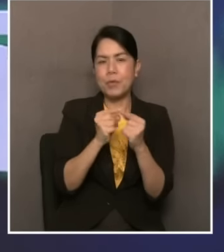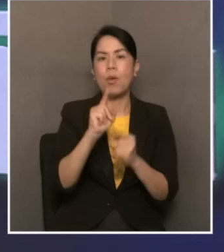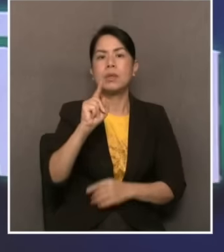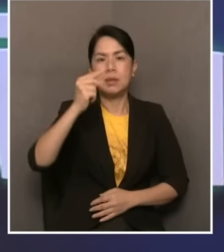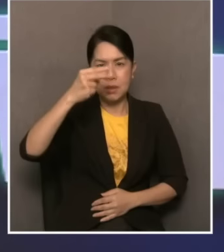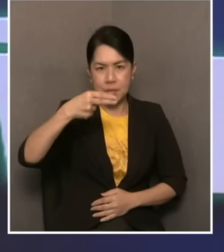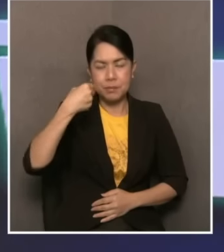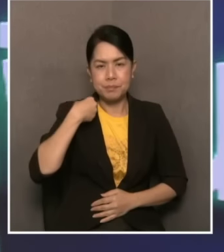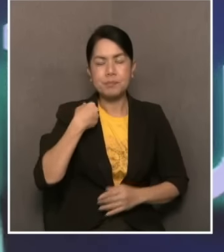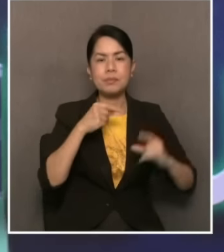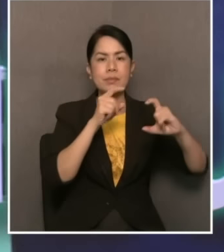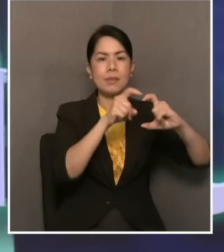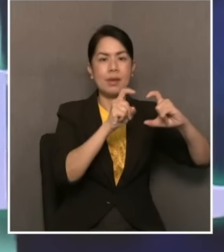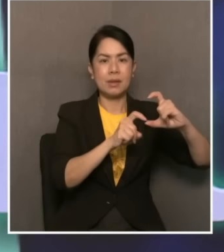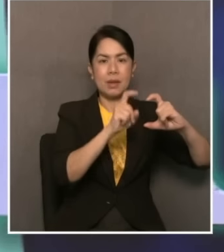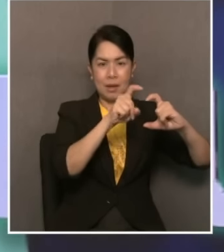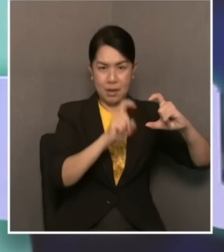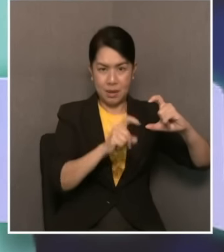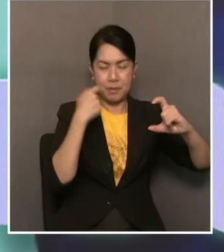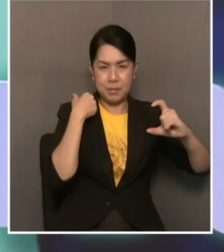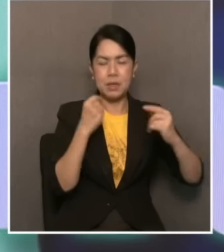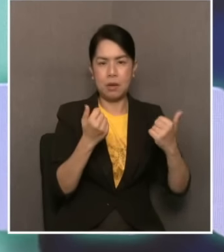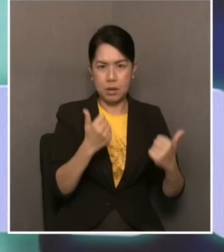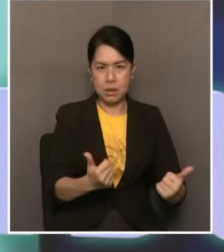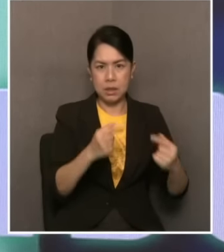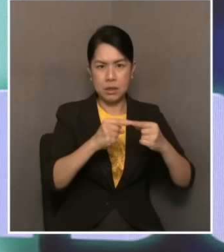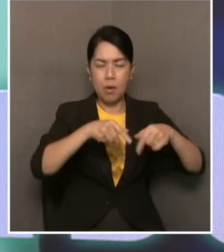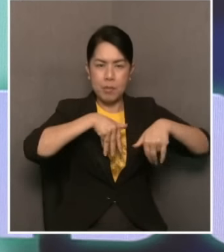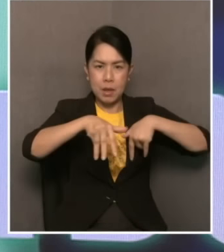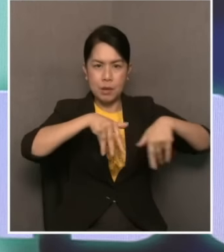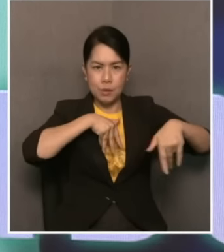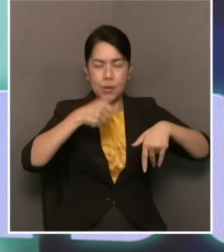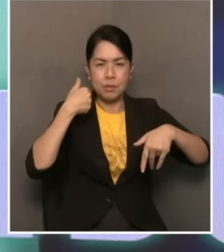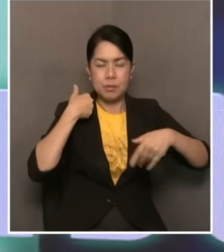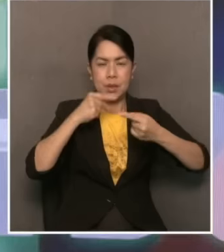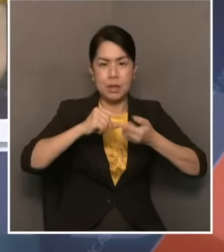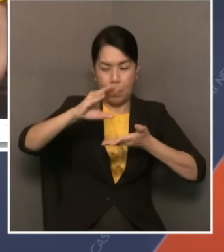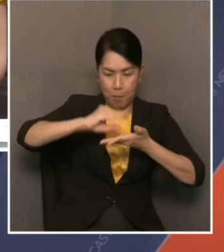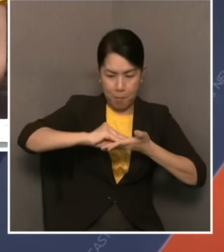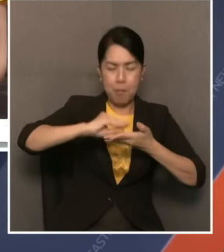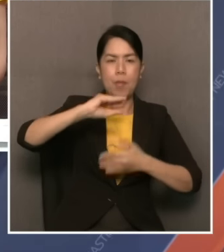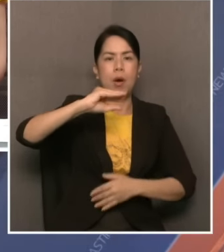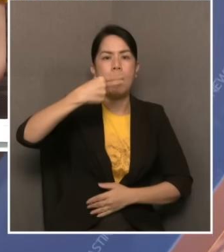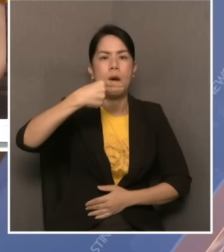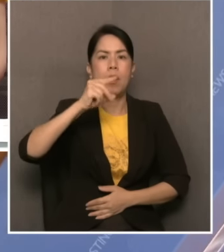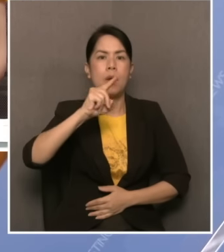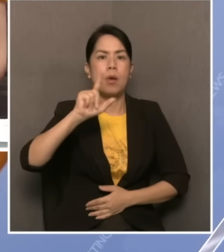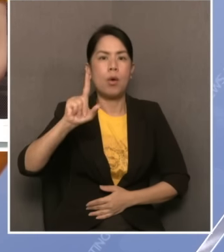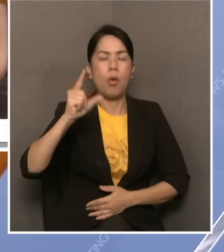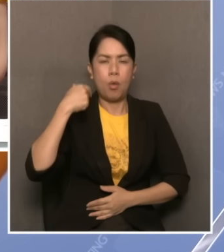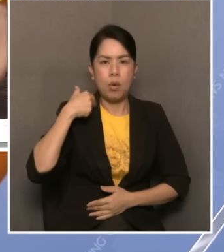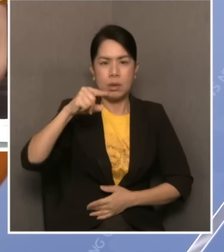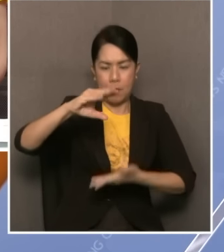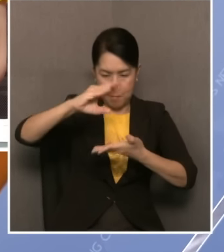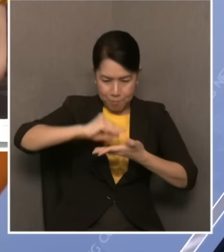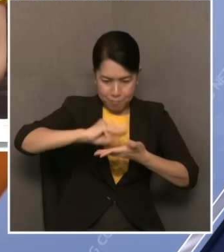่า อยากจะไหนคผู้ชมไปลดรอกันไ้ก่อนเลยกไปยัตัวโจนกันะครับและเวลาอกพ์ 7ัเท่านั้นเองที่จะเริ